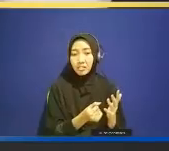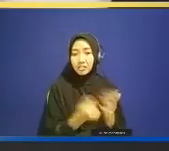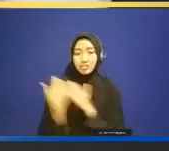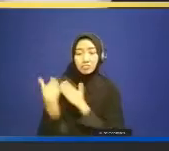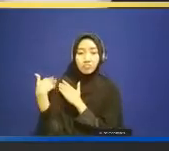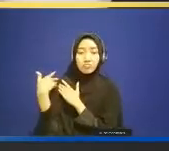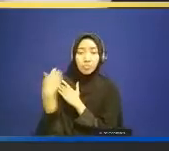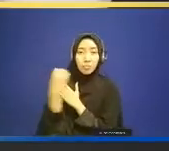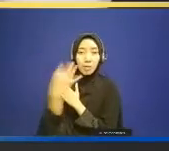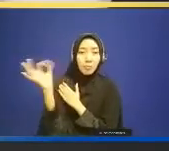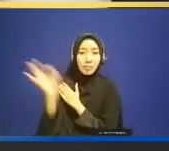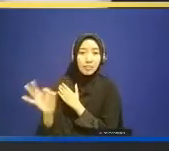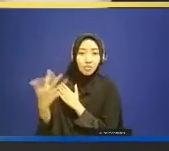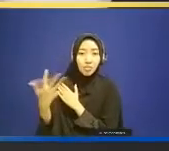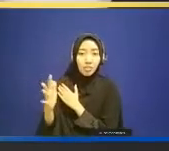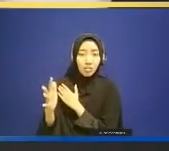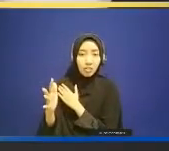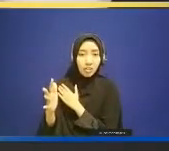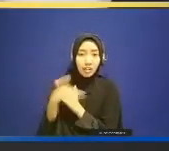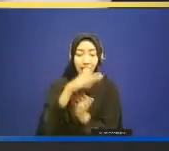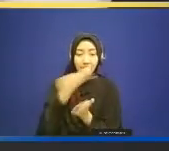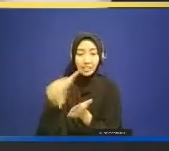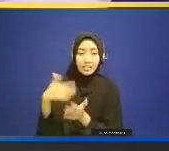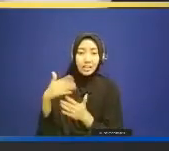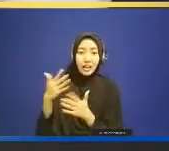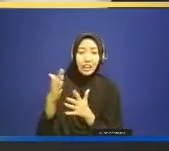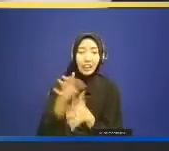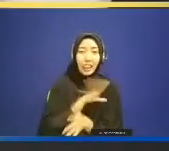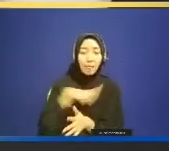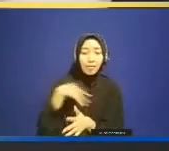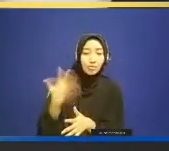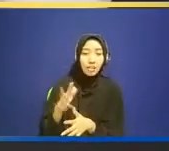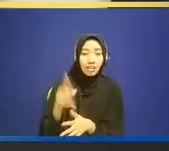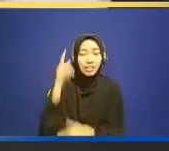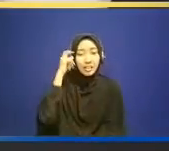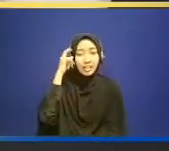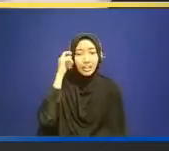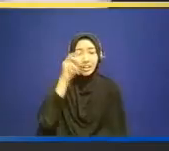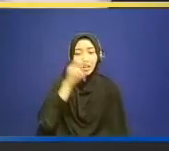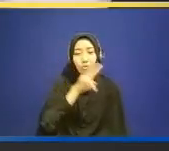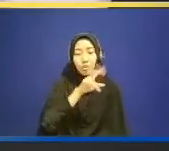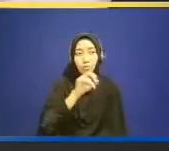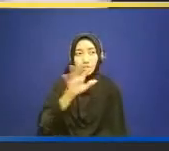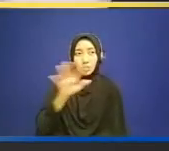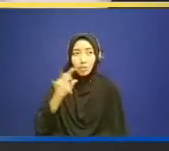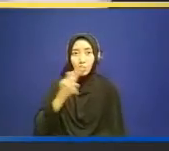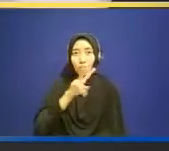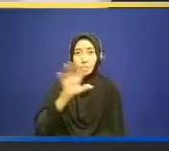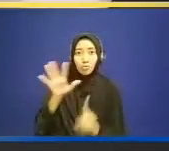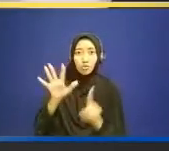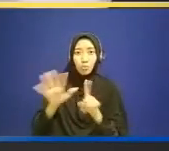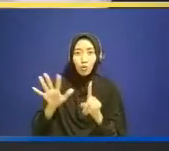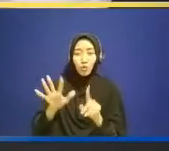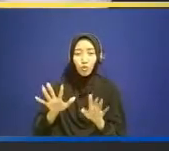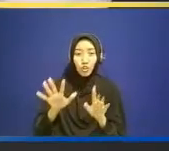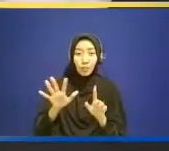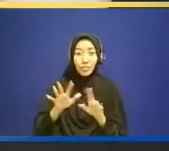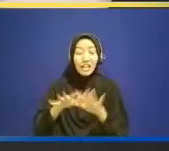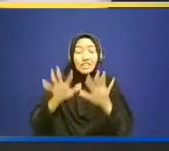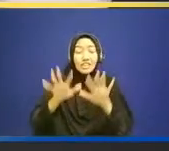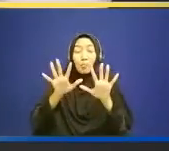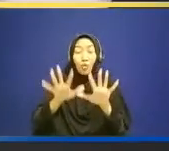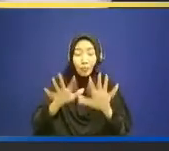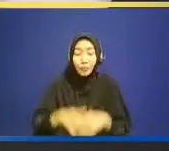berapa persen pak data saya udah lama rata-rata 2005-2010 yang